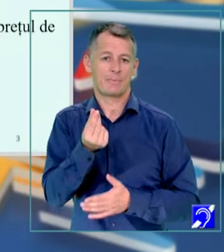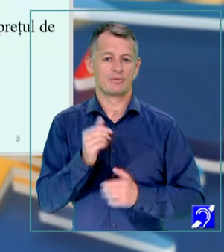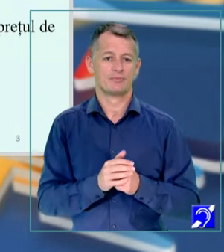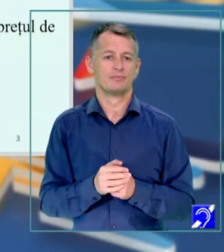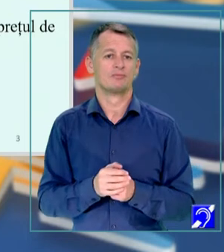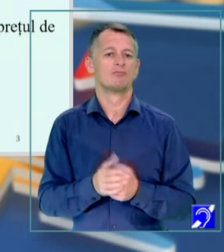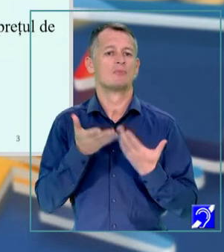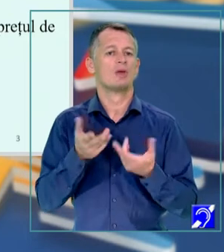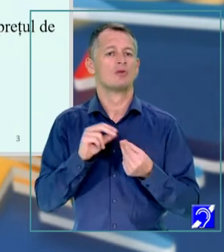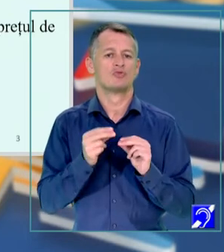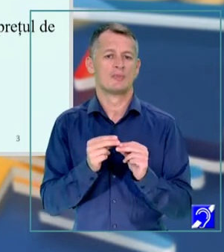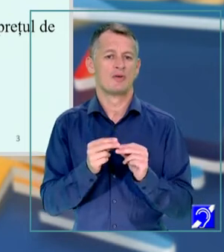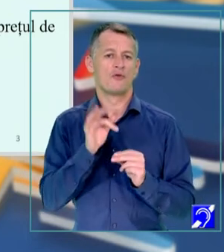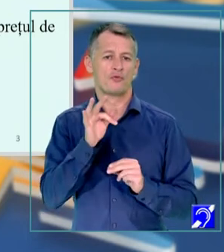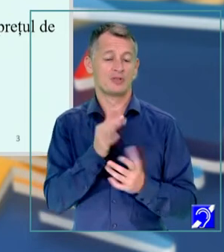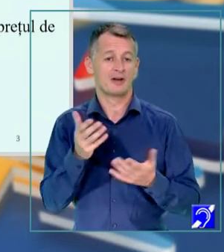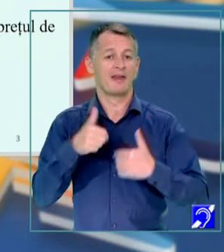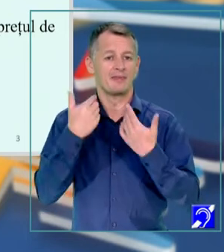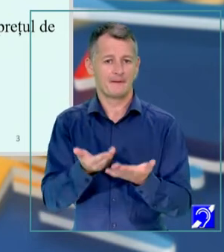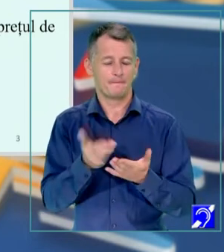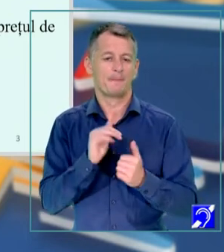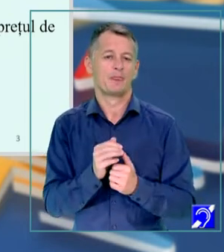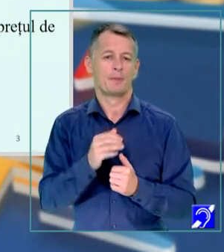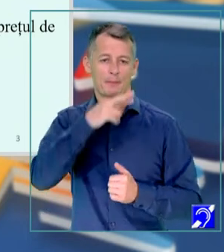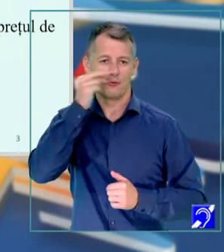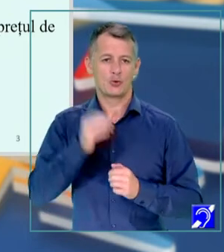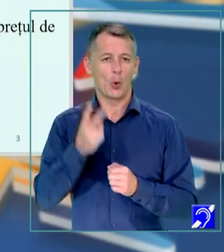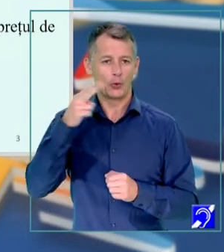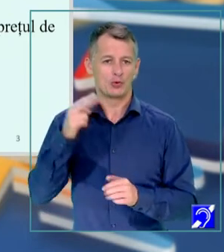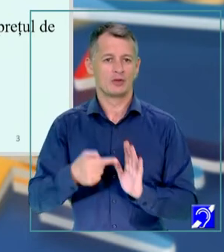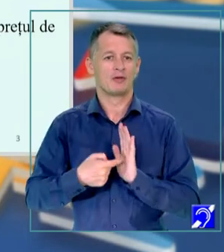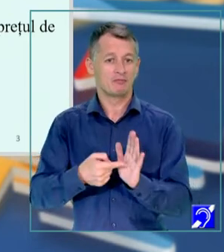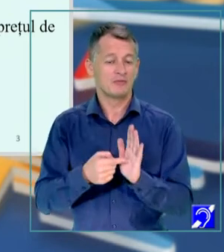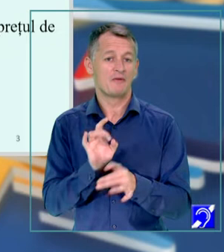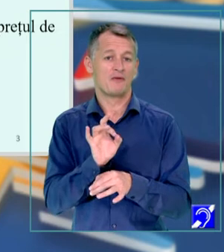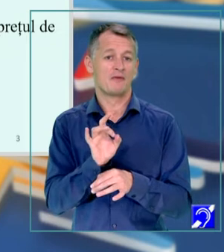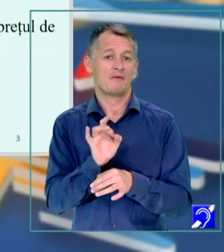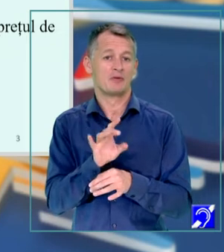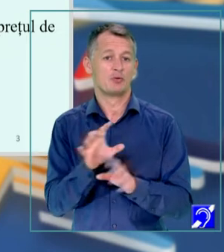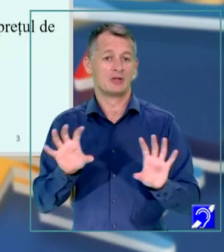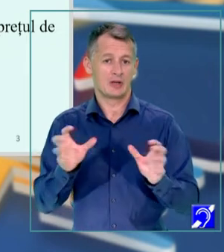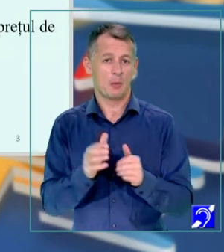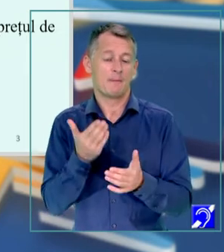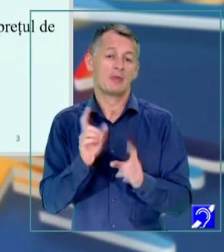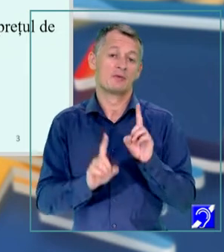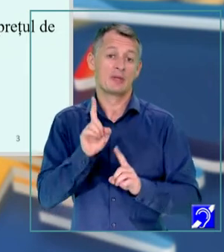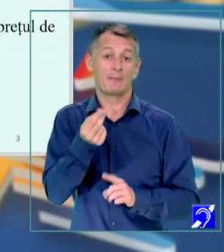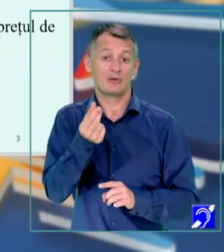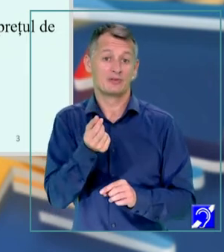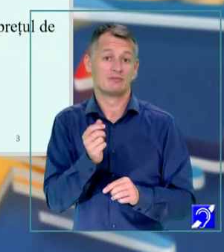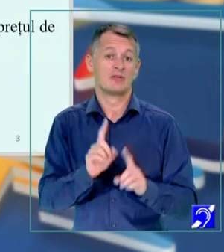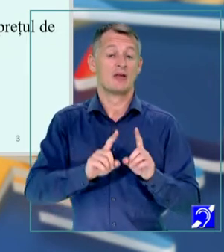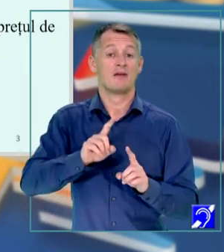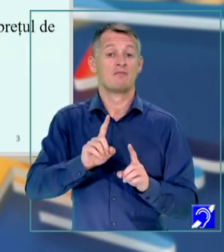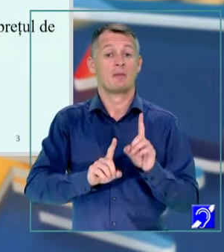funcția care ne de profitul în continuare filme numărul de la Dior vândute în termeni de preț adică de variabilă